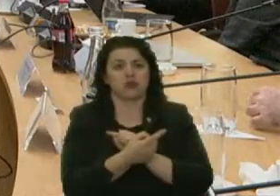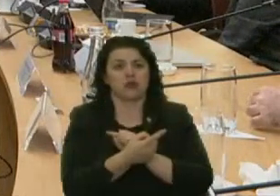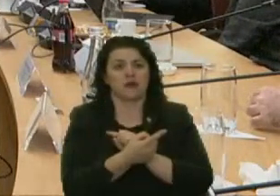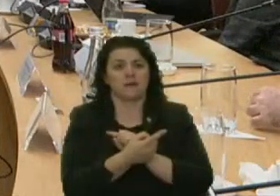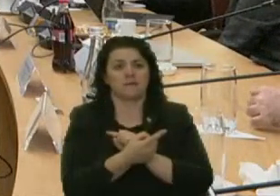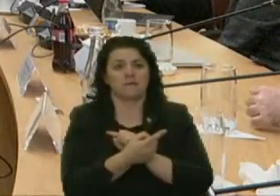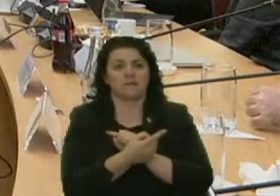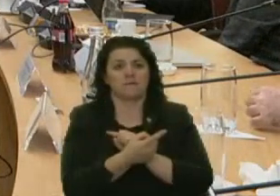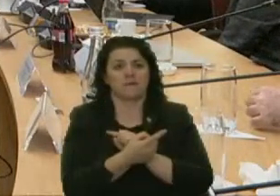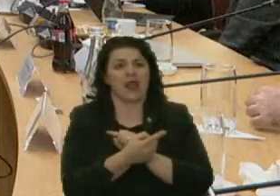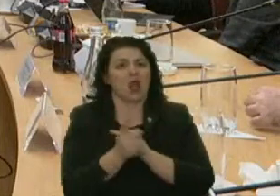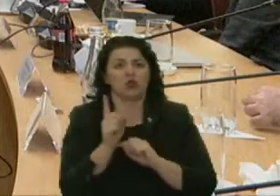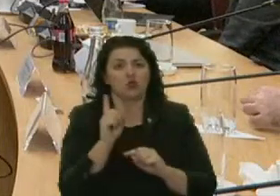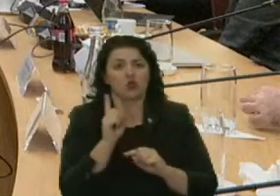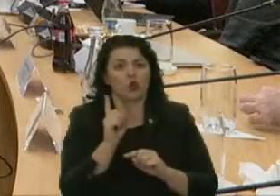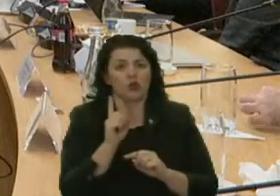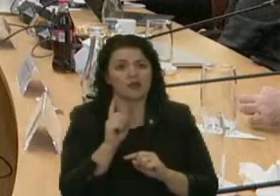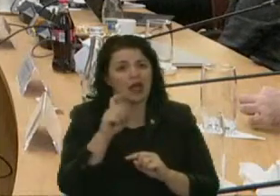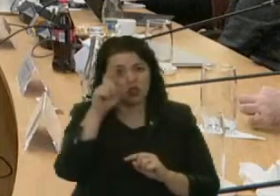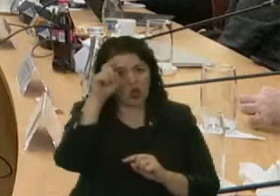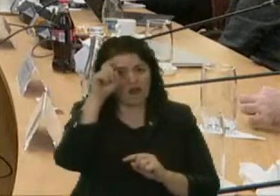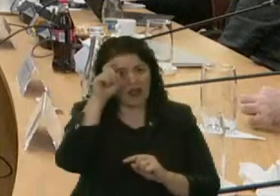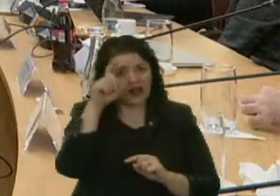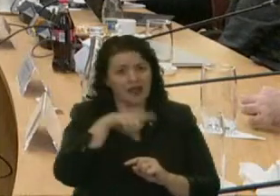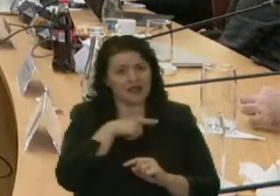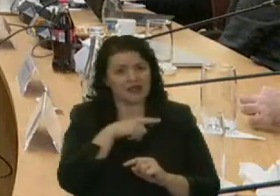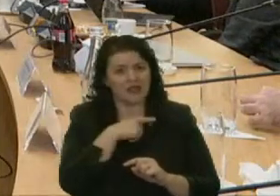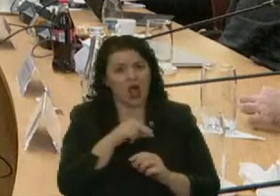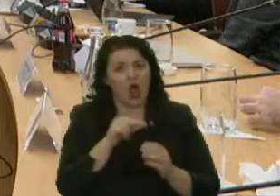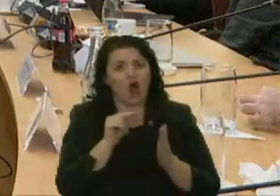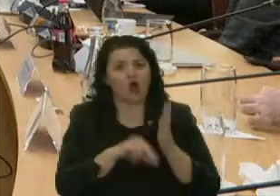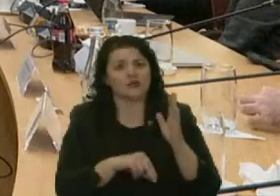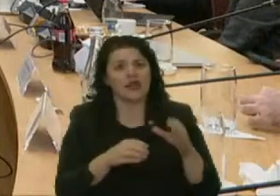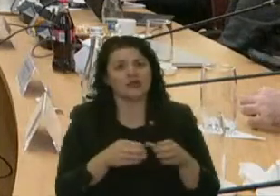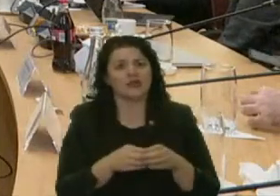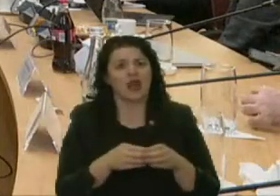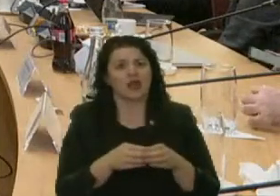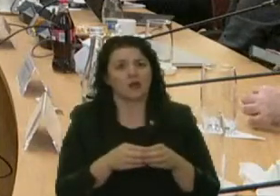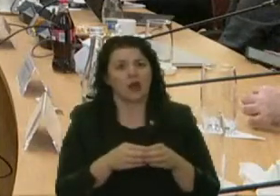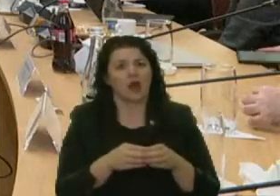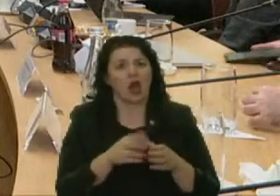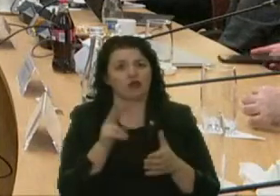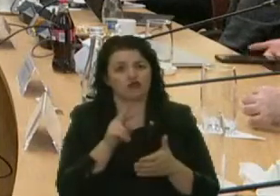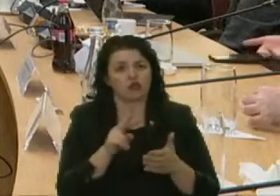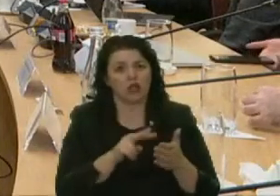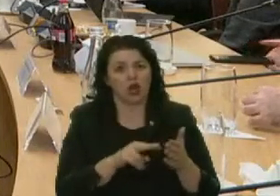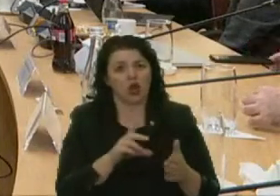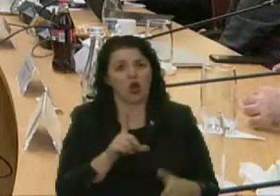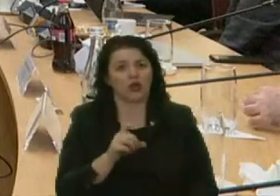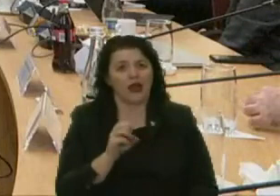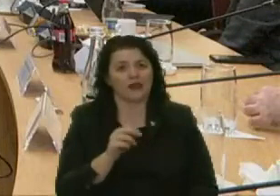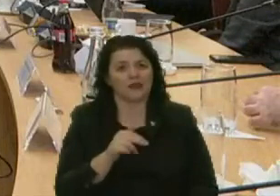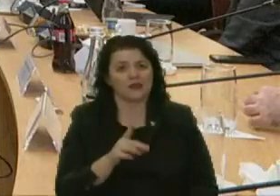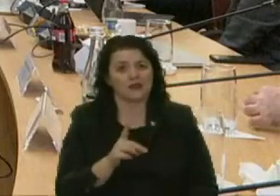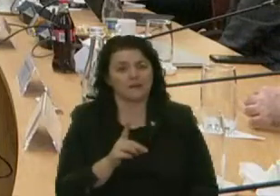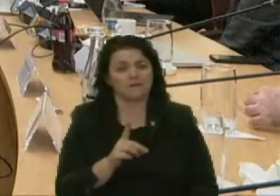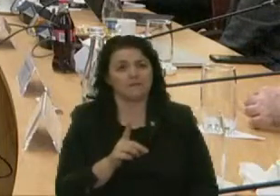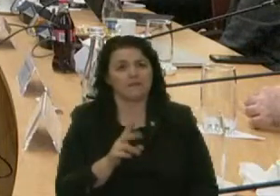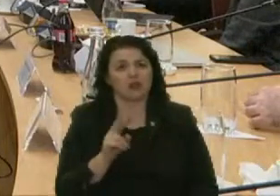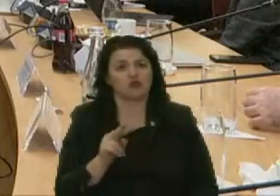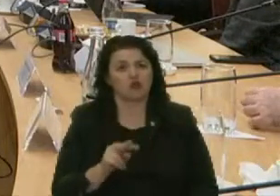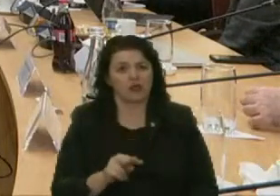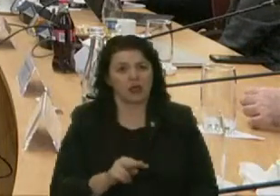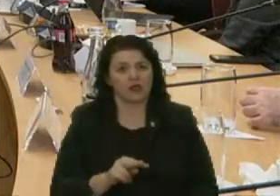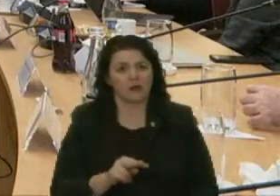60° că nu sunteți convins că există consens în sector a citit o colegul meu Lorand o mai citesc și eu o dată pentru că este